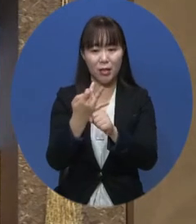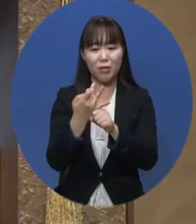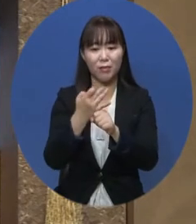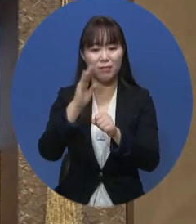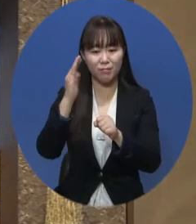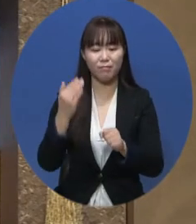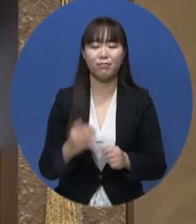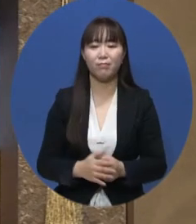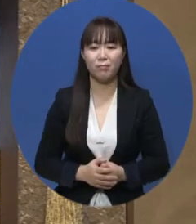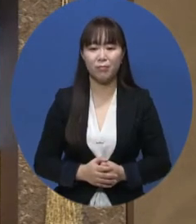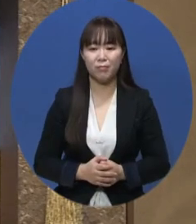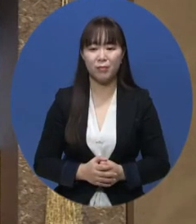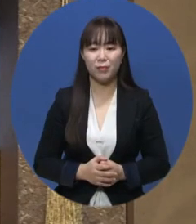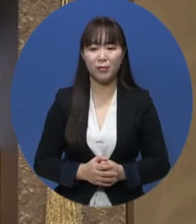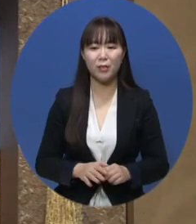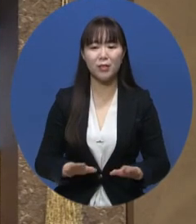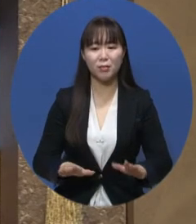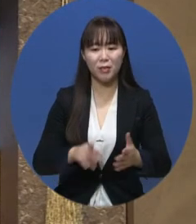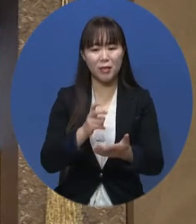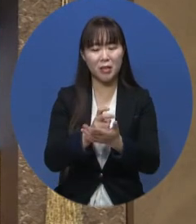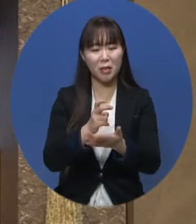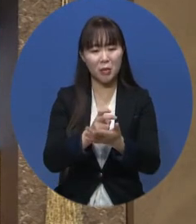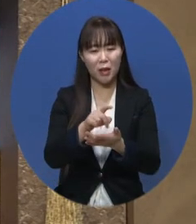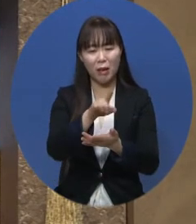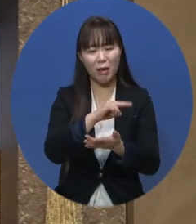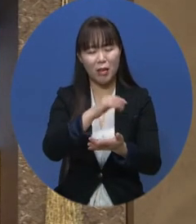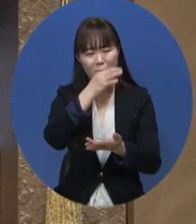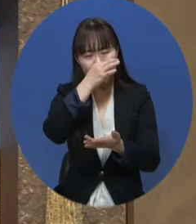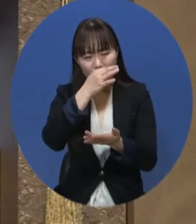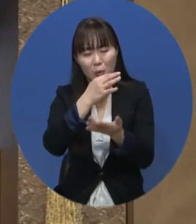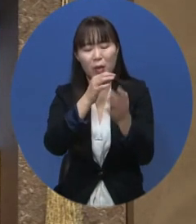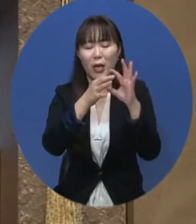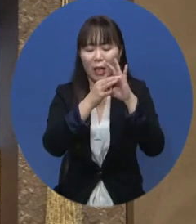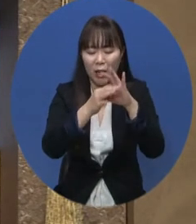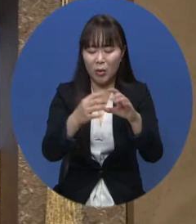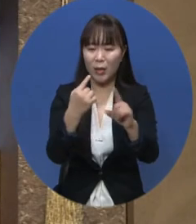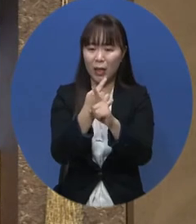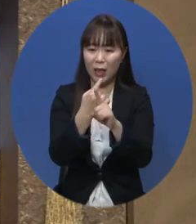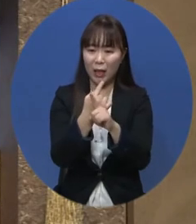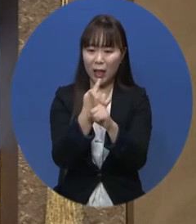되는데요. 아직도 제도가 굉장히 힘들고 또